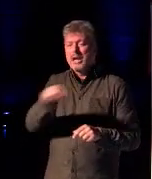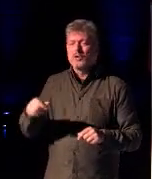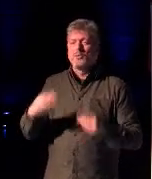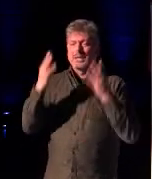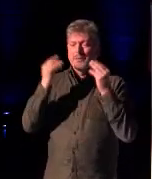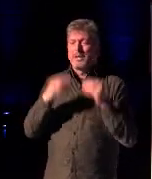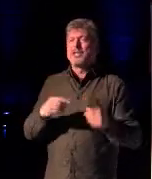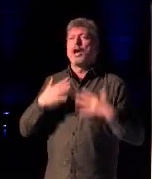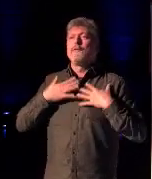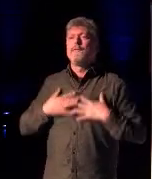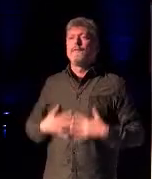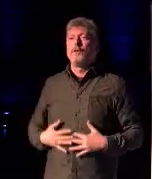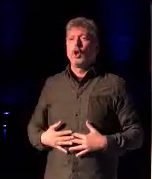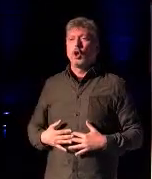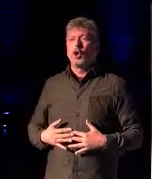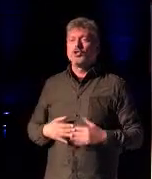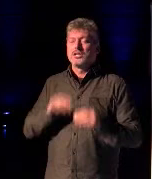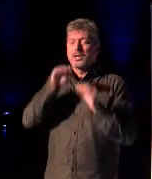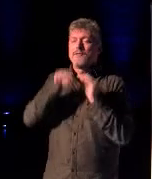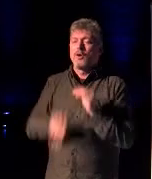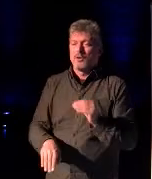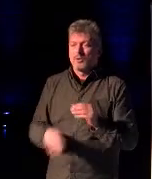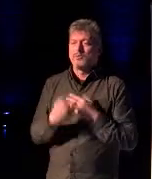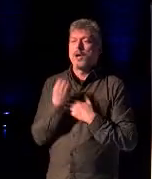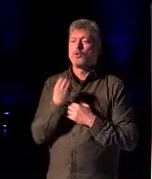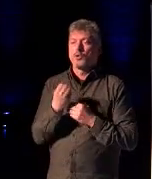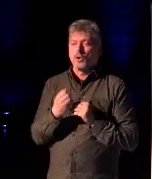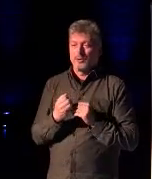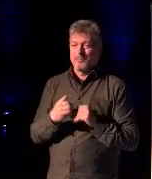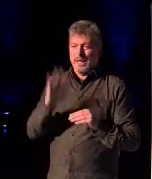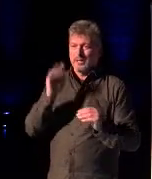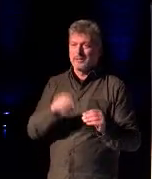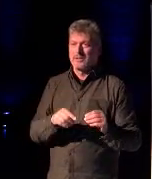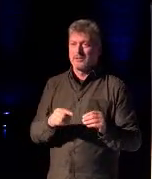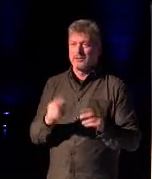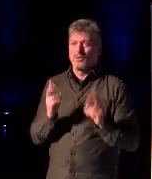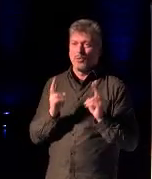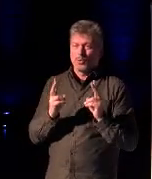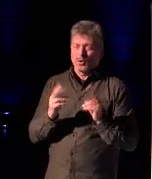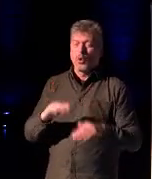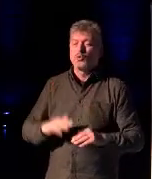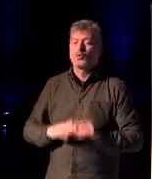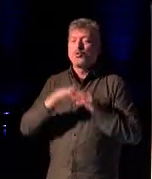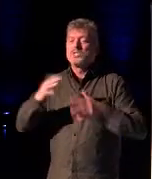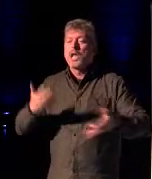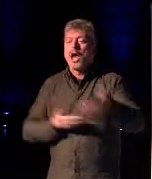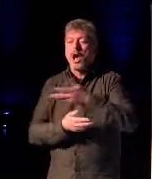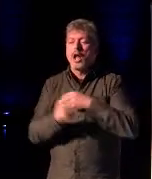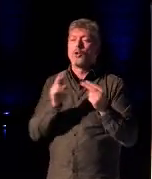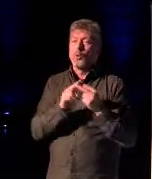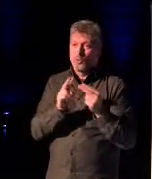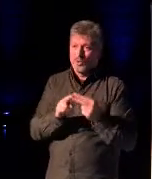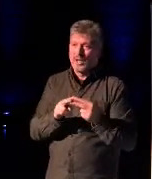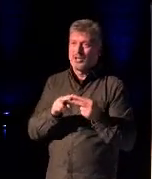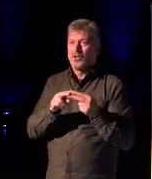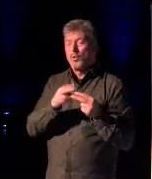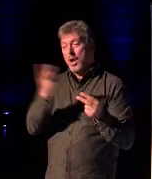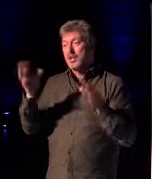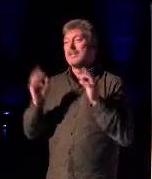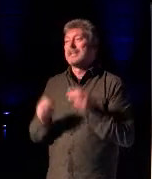fysiske forfallet som på en måte dominerende, så dessuten sosiale kontakten, og også de andre tingene